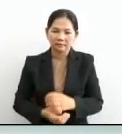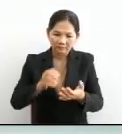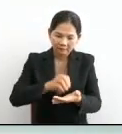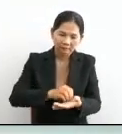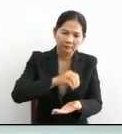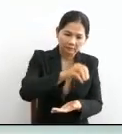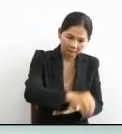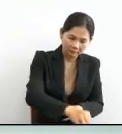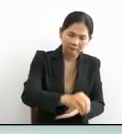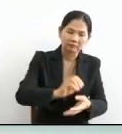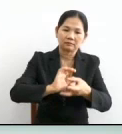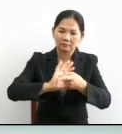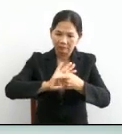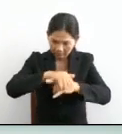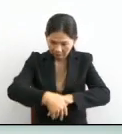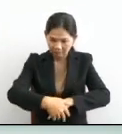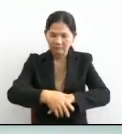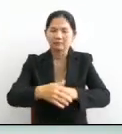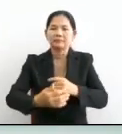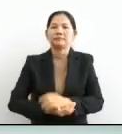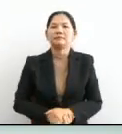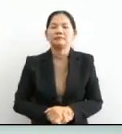đâm đầm lâu mì